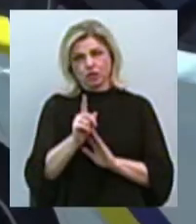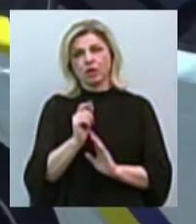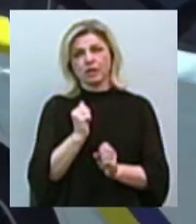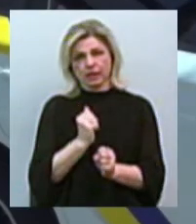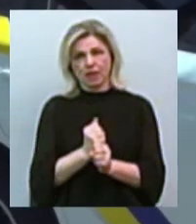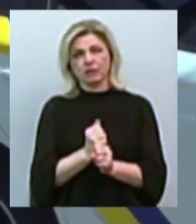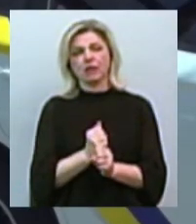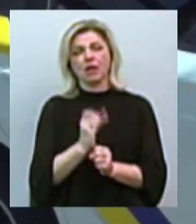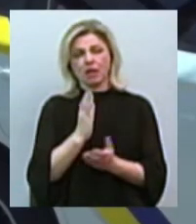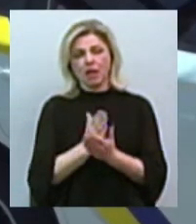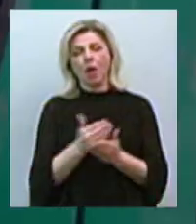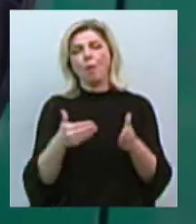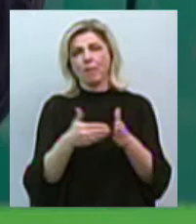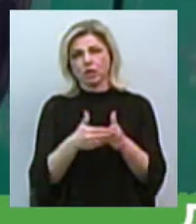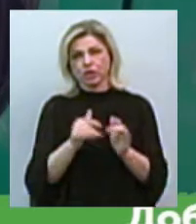є певні обмежені заходи.